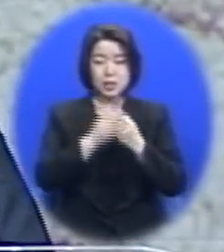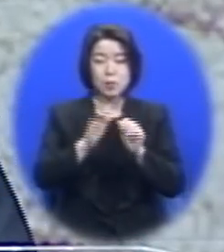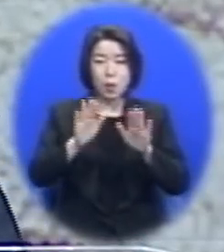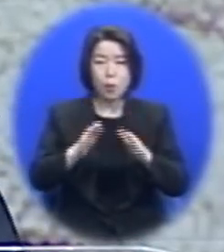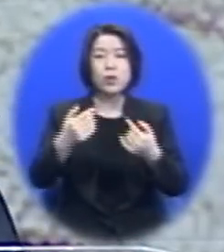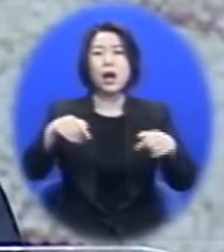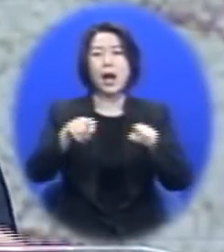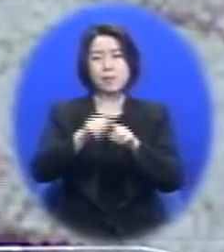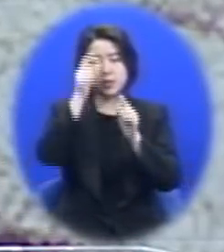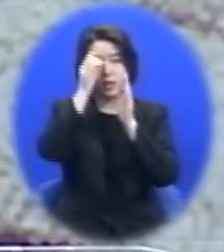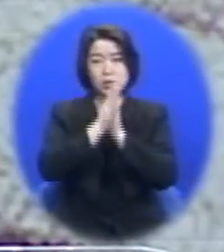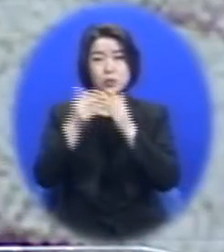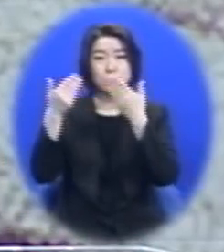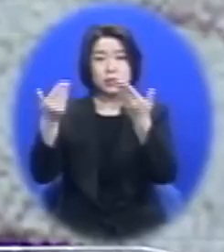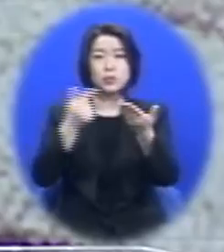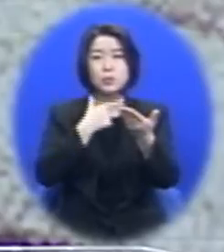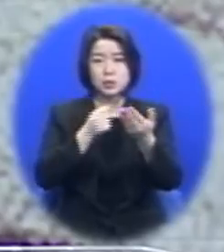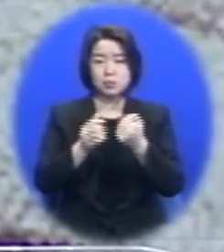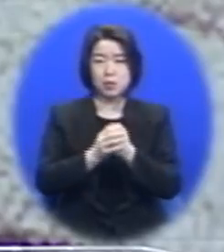여러분 하나님